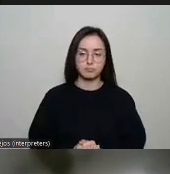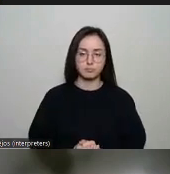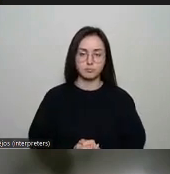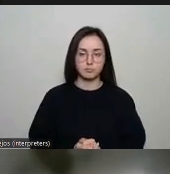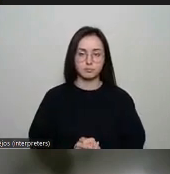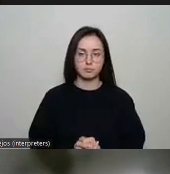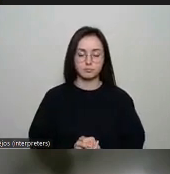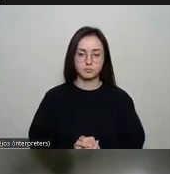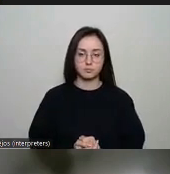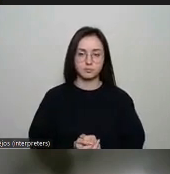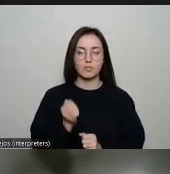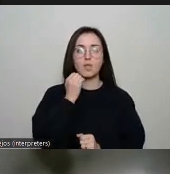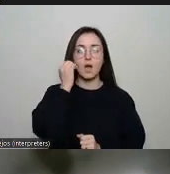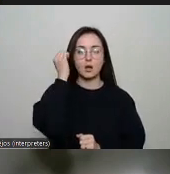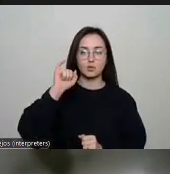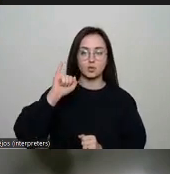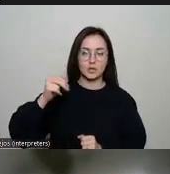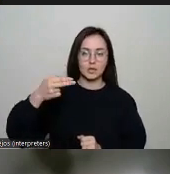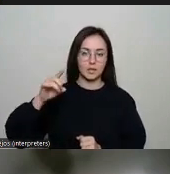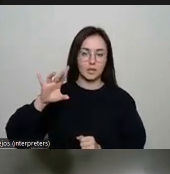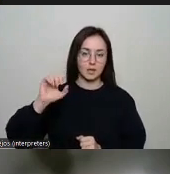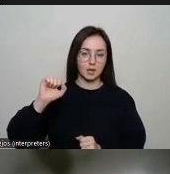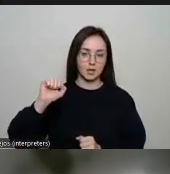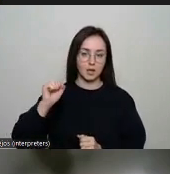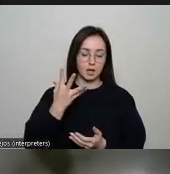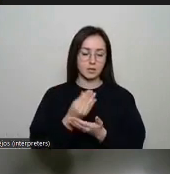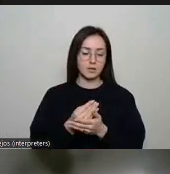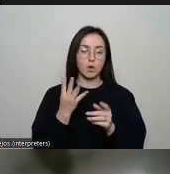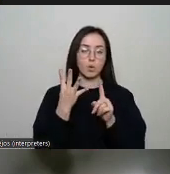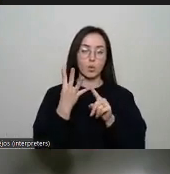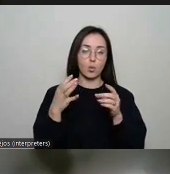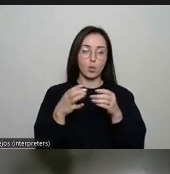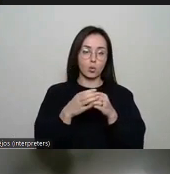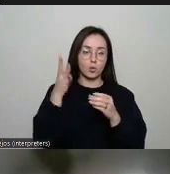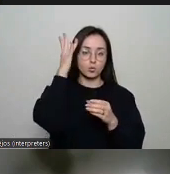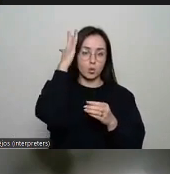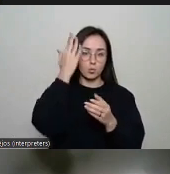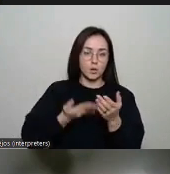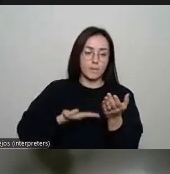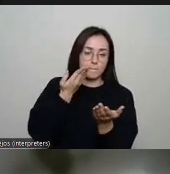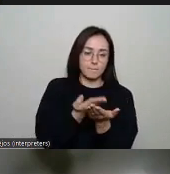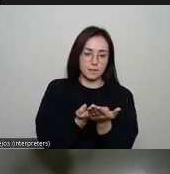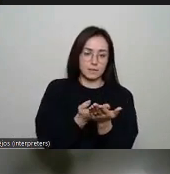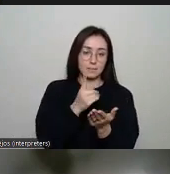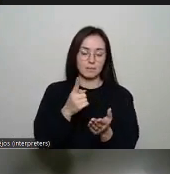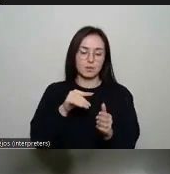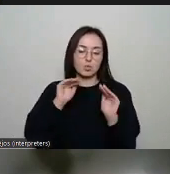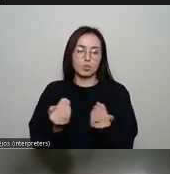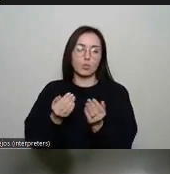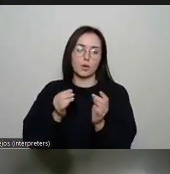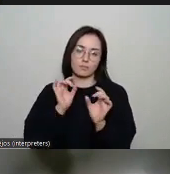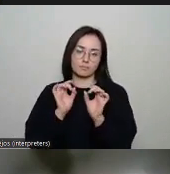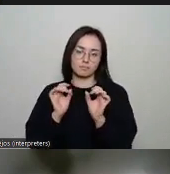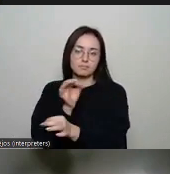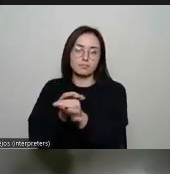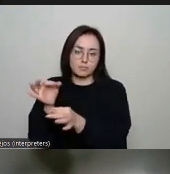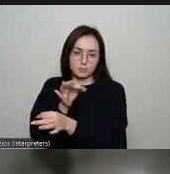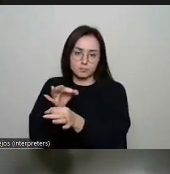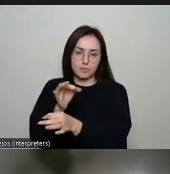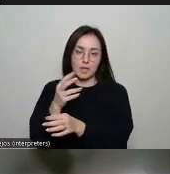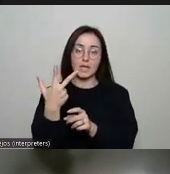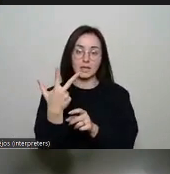Ačiū, Inga. Pristatysiu ketvirtos grupės nuomonę, bet mes labai trumpai pakalbėjom. Kalbėjom tik tai